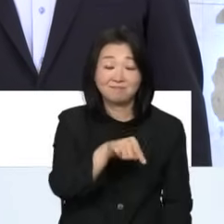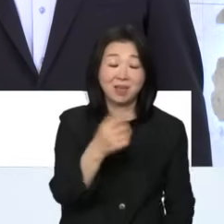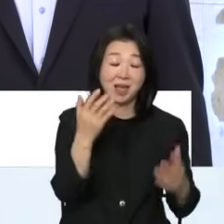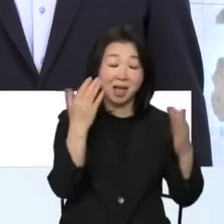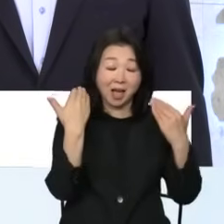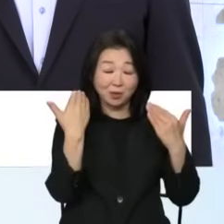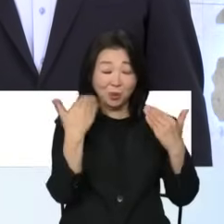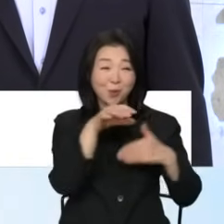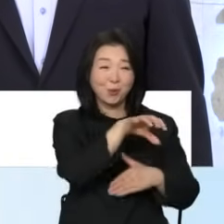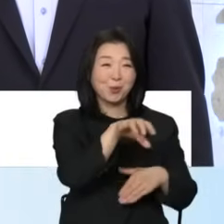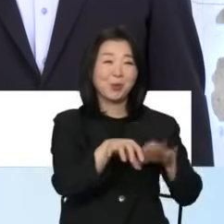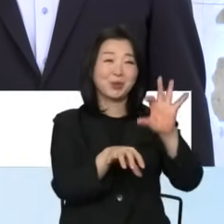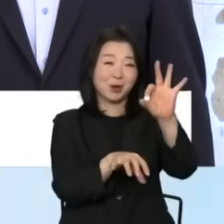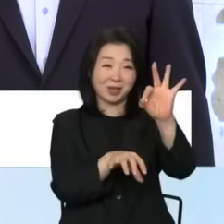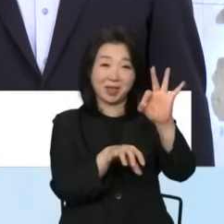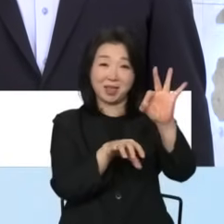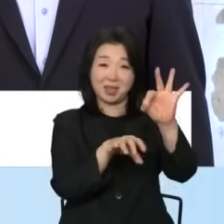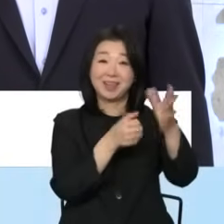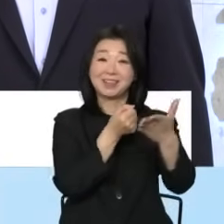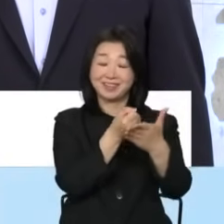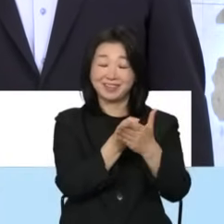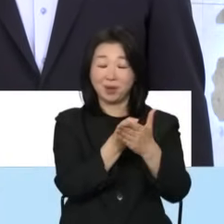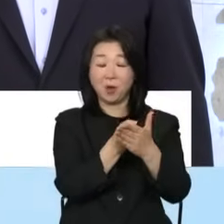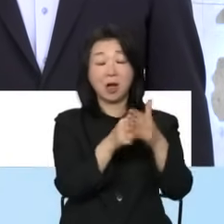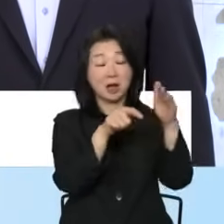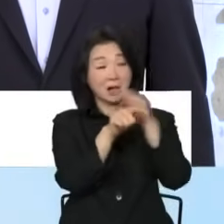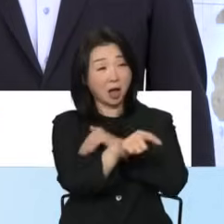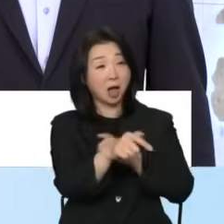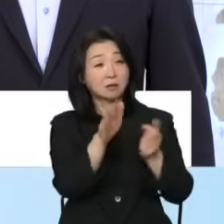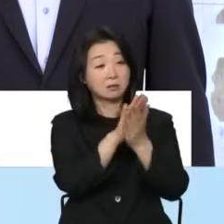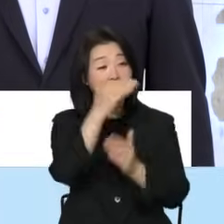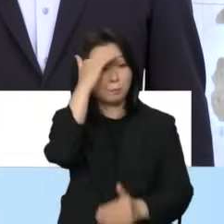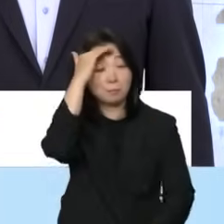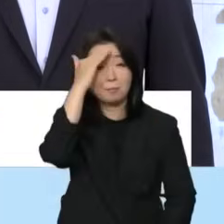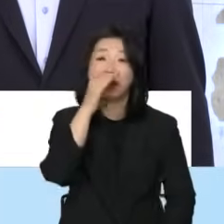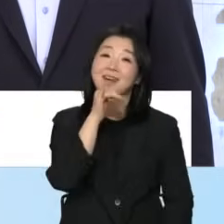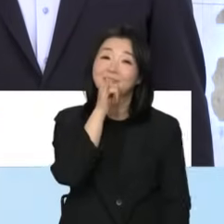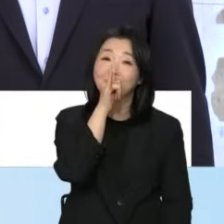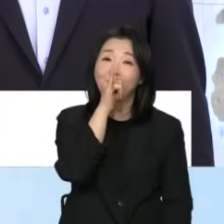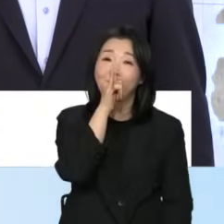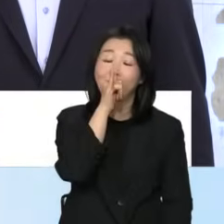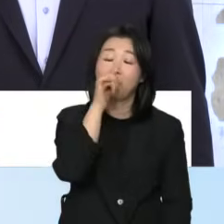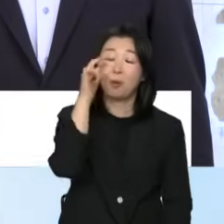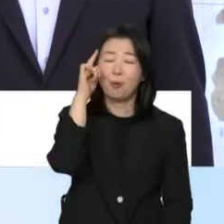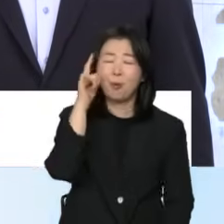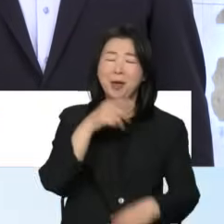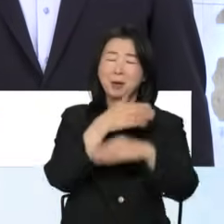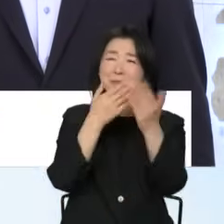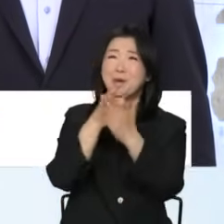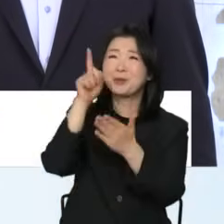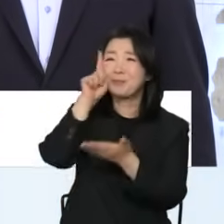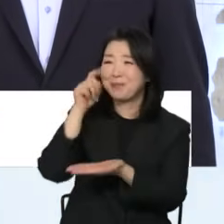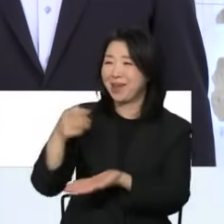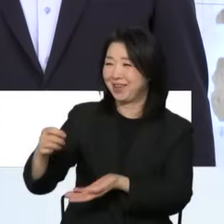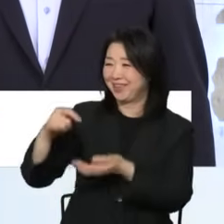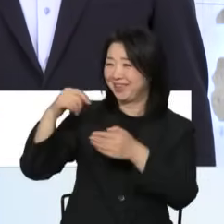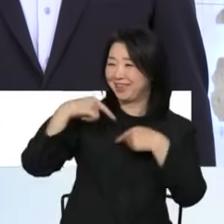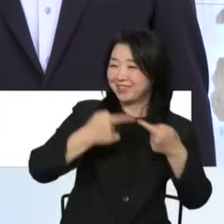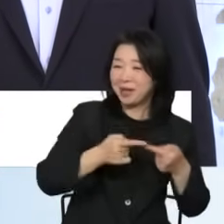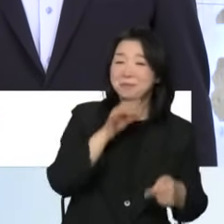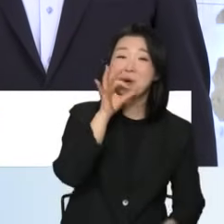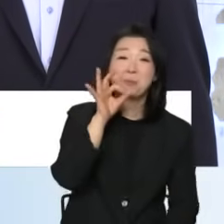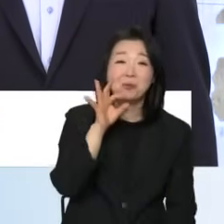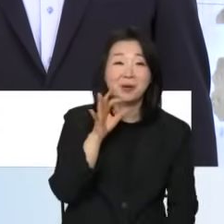학교를 지정해서 보게 되어 있습니다. 그거를 이제 무한정 수용할 수 없기 때문에 인터넷을